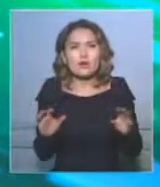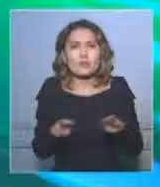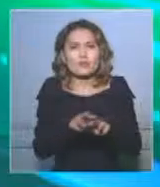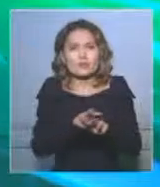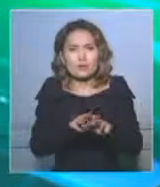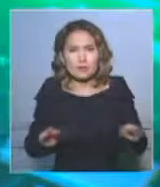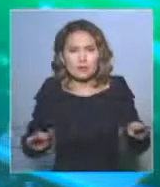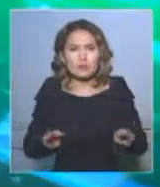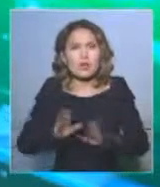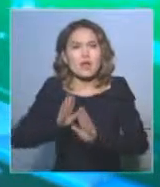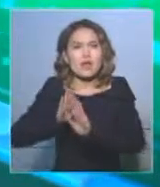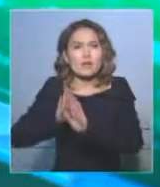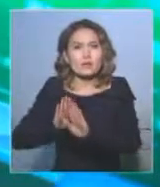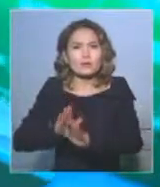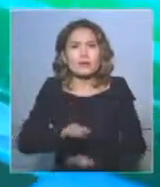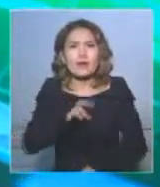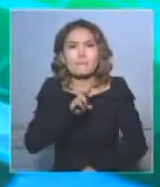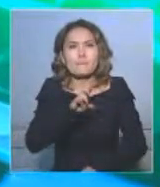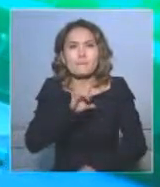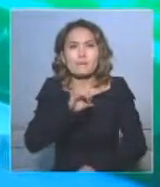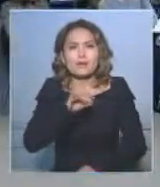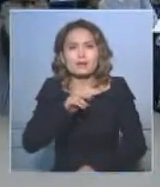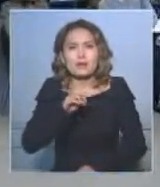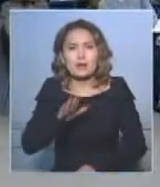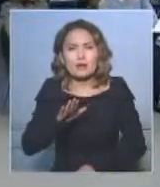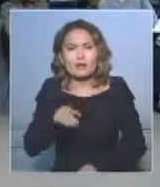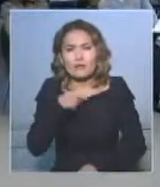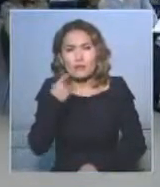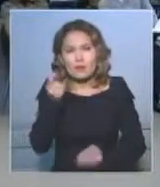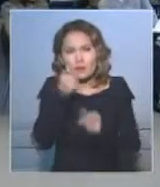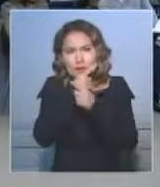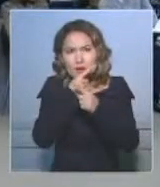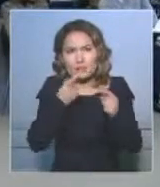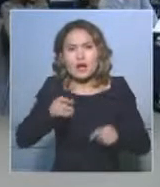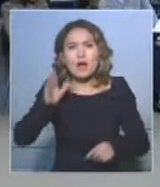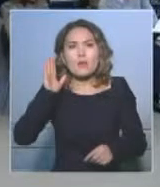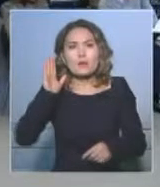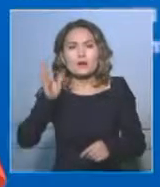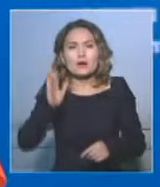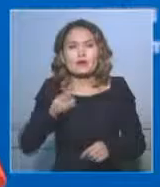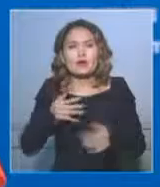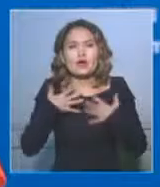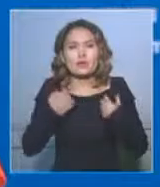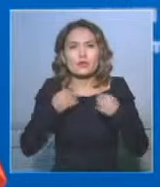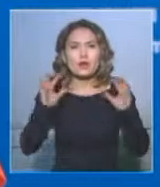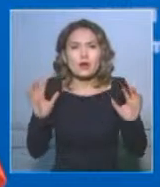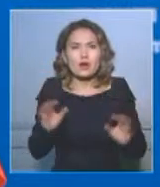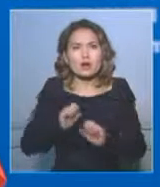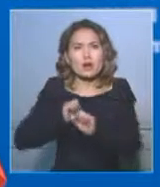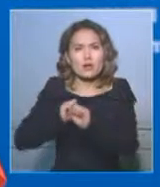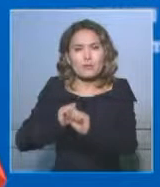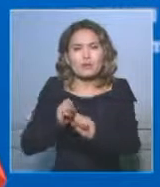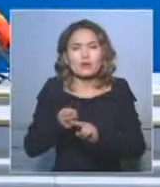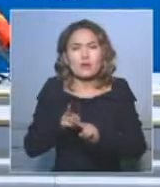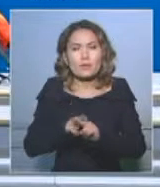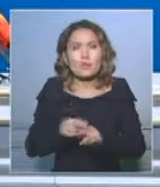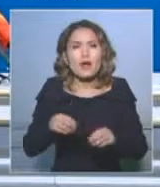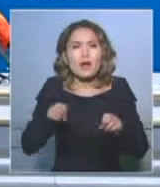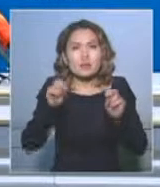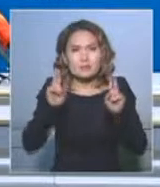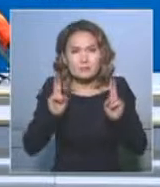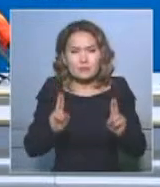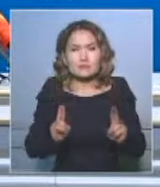сақтау және әлеуметтік даму министрінің орынбасары Елжан Біртанов мәлімдеді. Болашақта сақтандырудың бар жоғын жеке